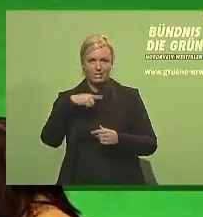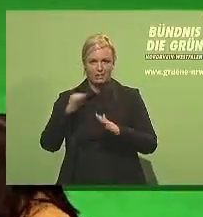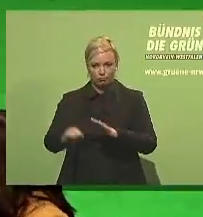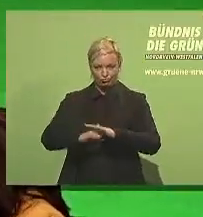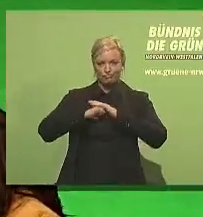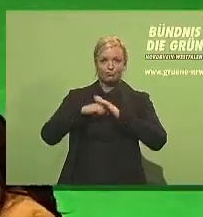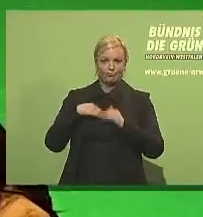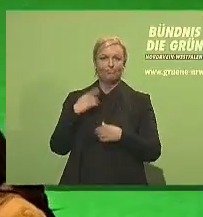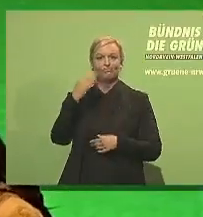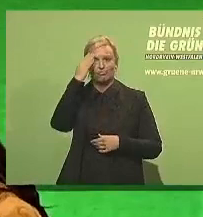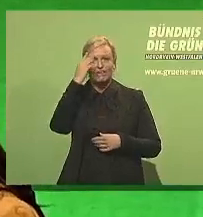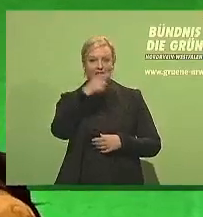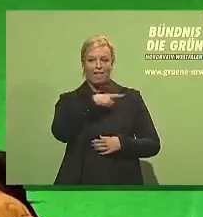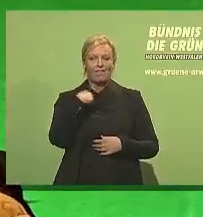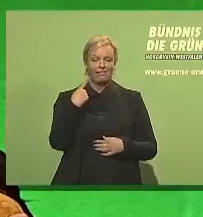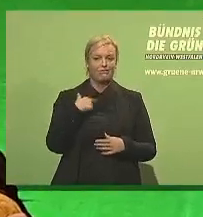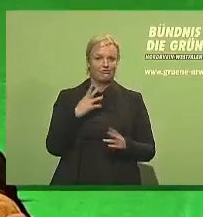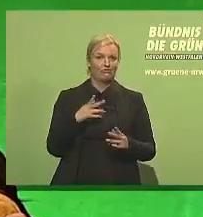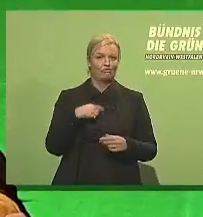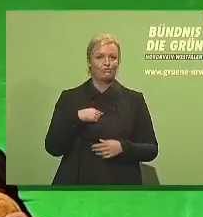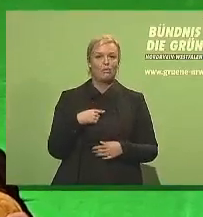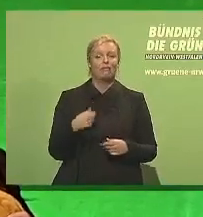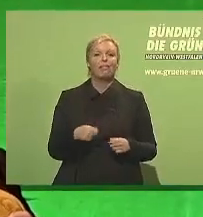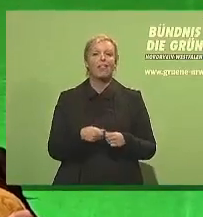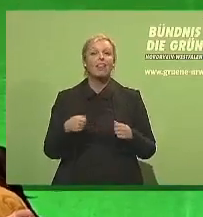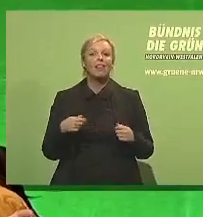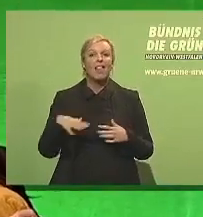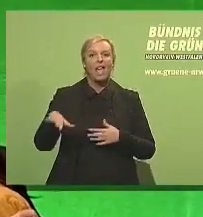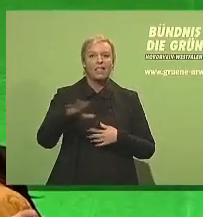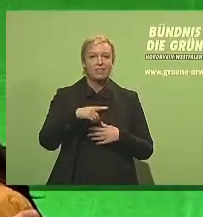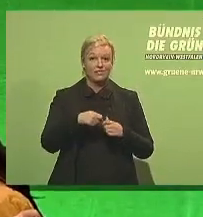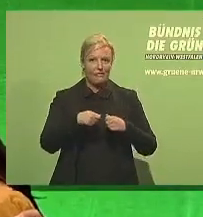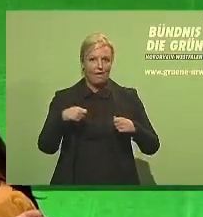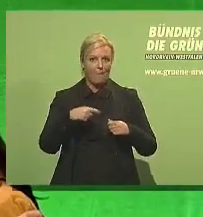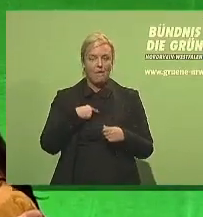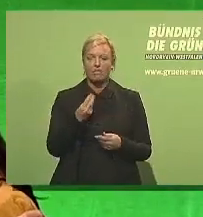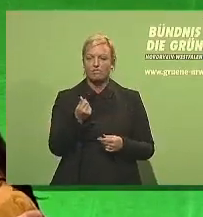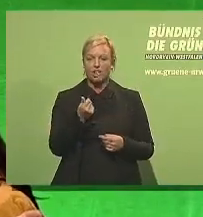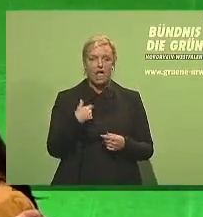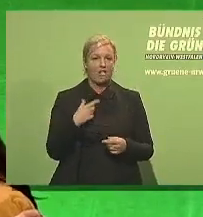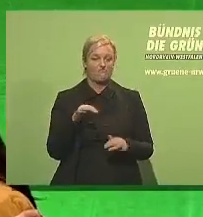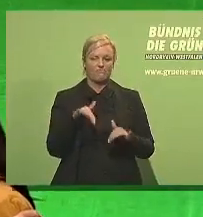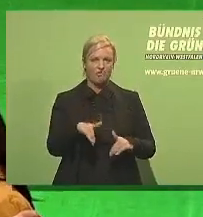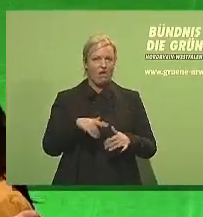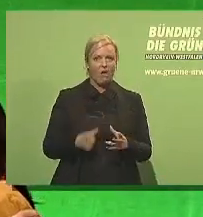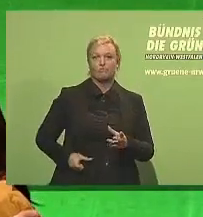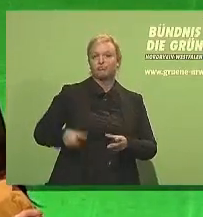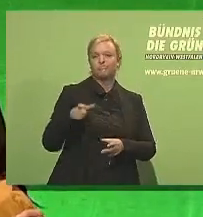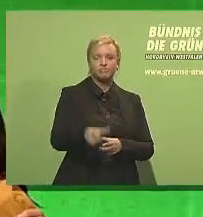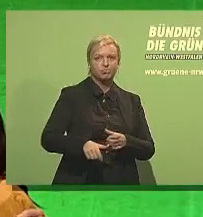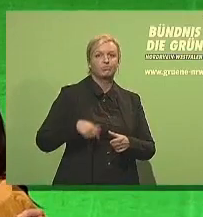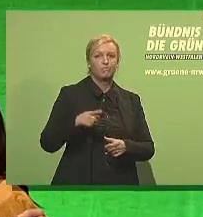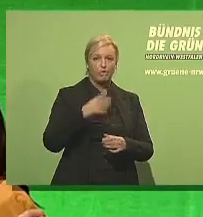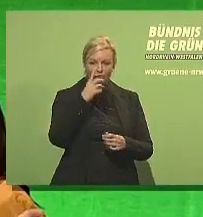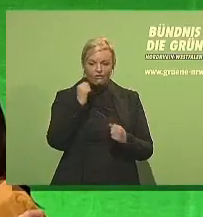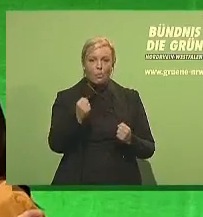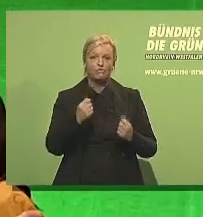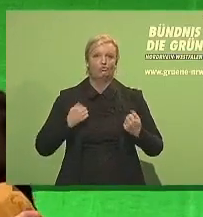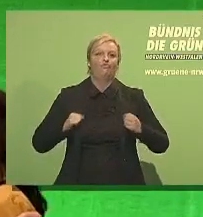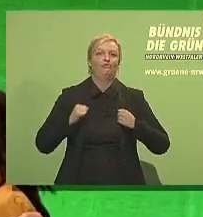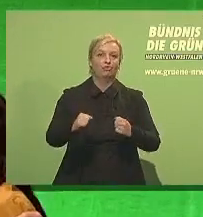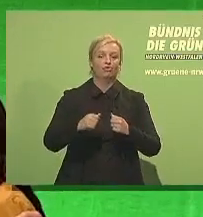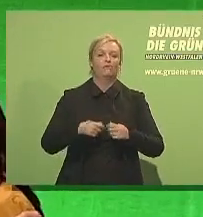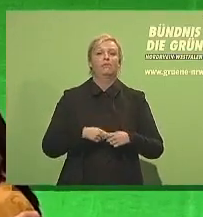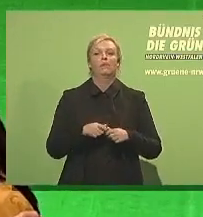als Landesverband, haben wir weder Kosten und Mühen gescheut, euch durch den Bundestagswahlkampf zu bringen. Deswegen werden